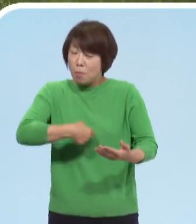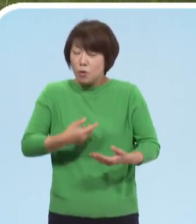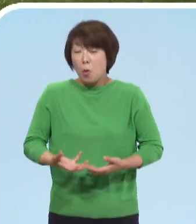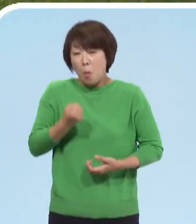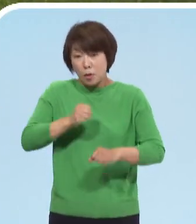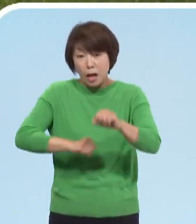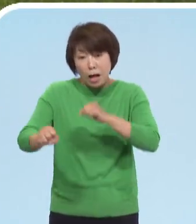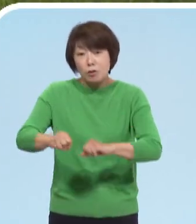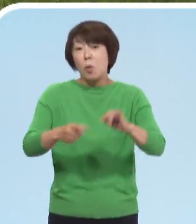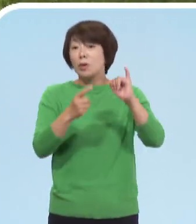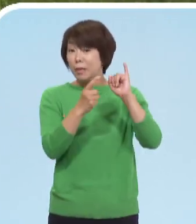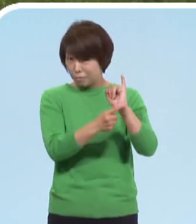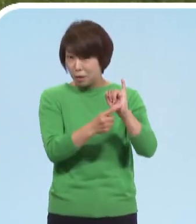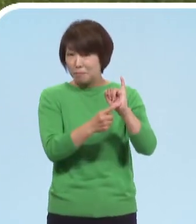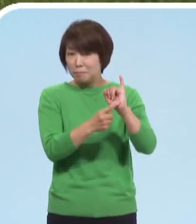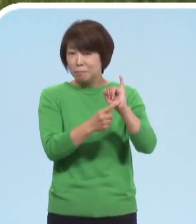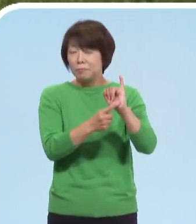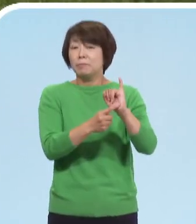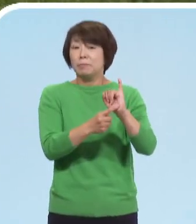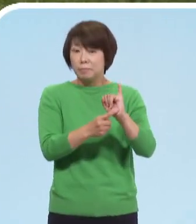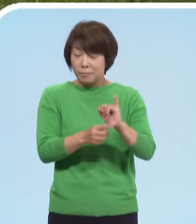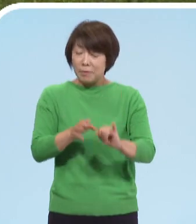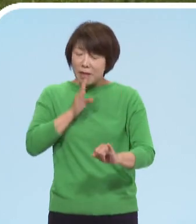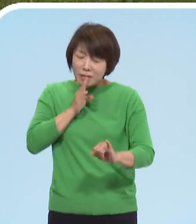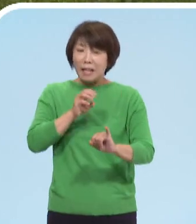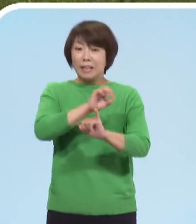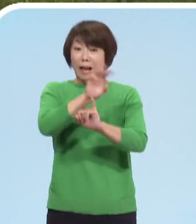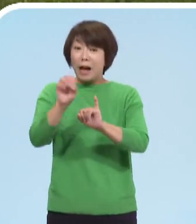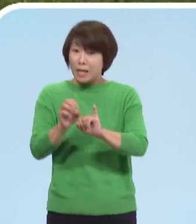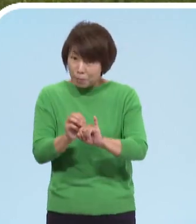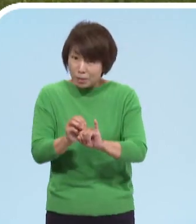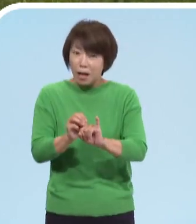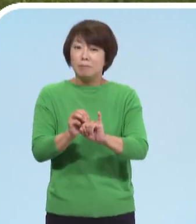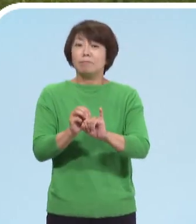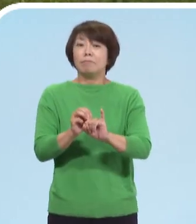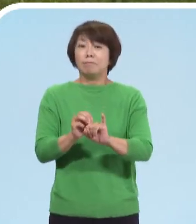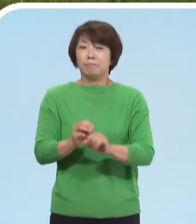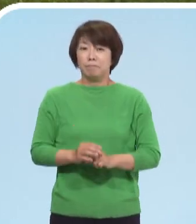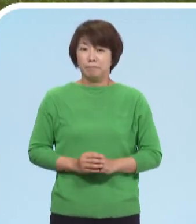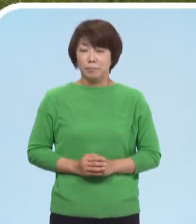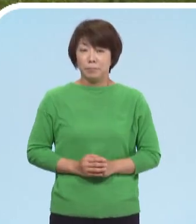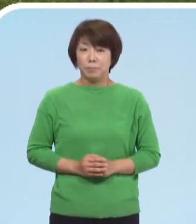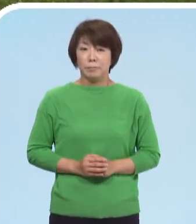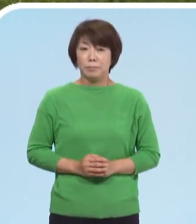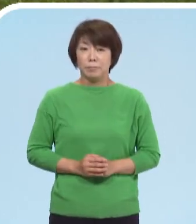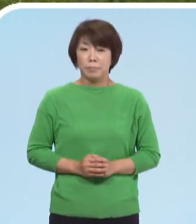思いで活動されている山本安住さん、確かに輝いていました。